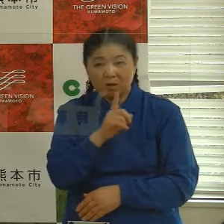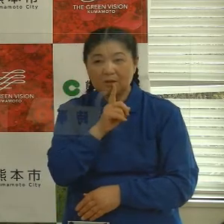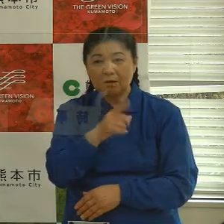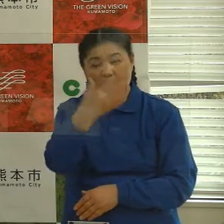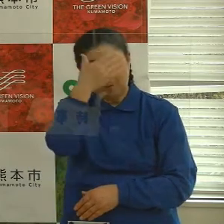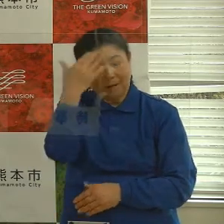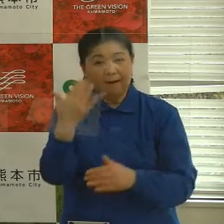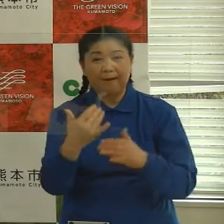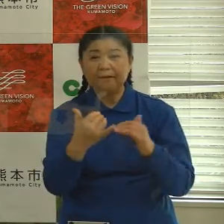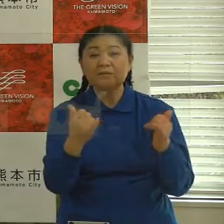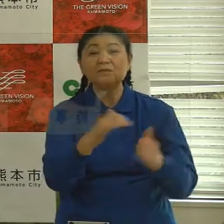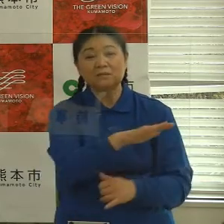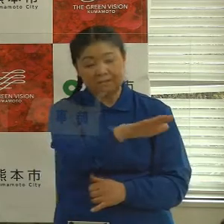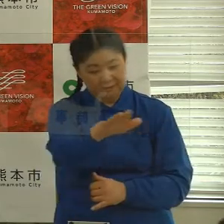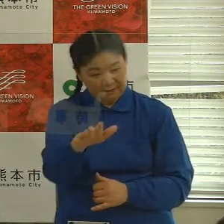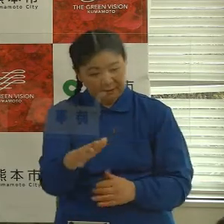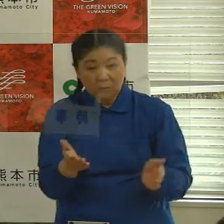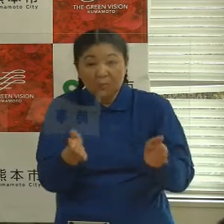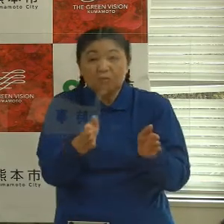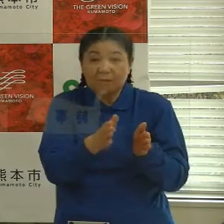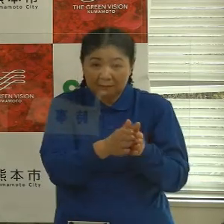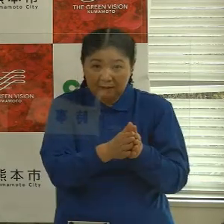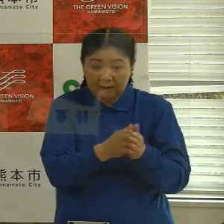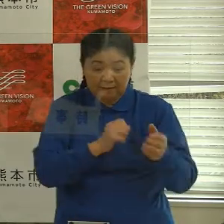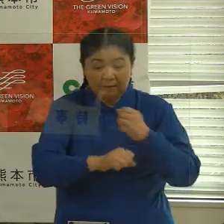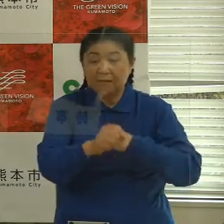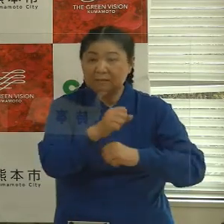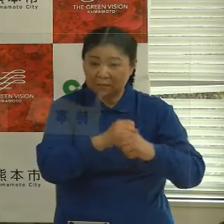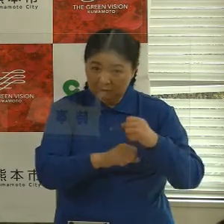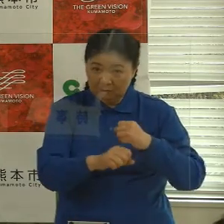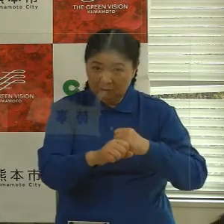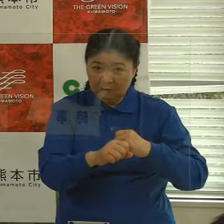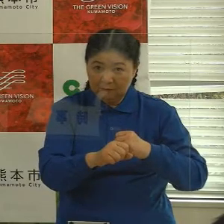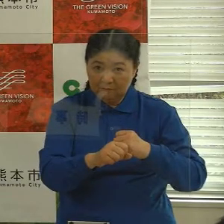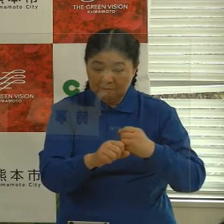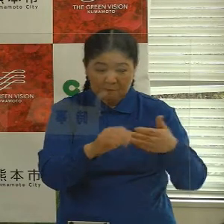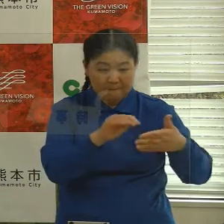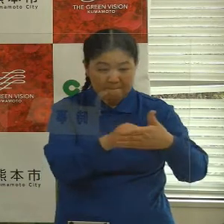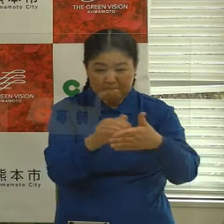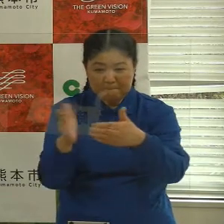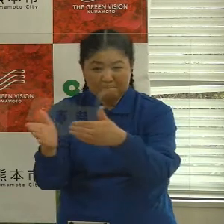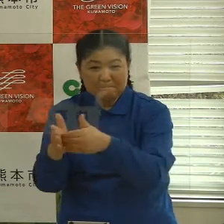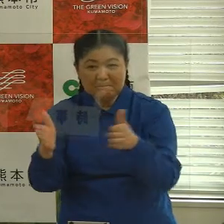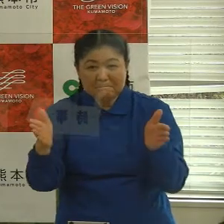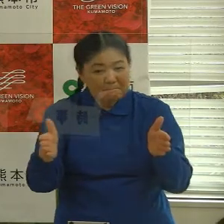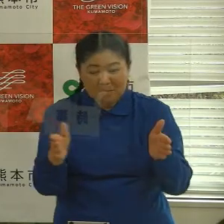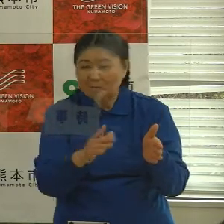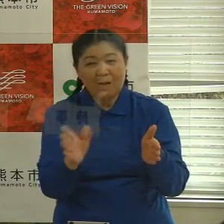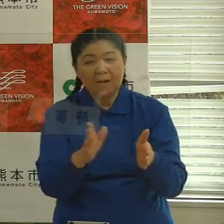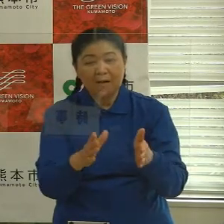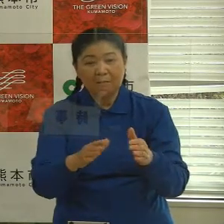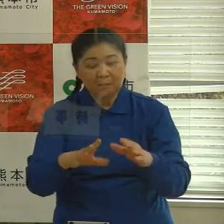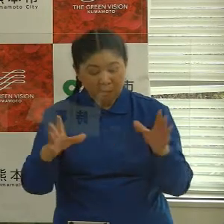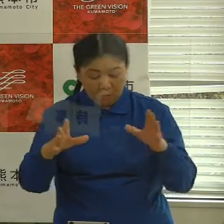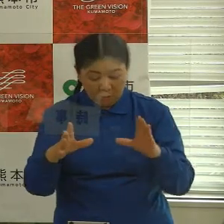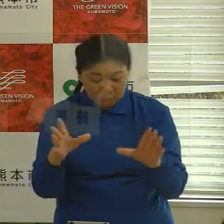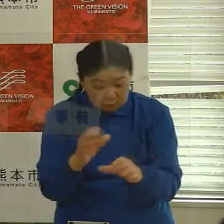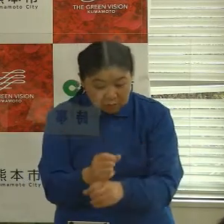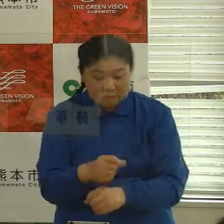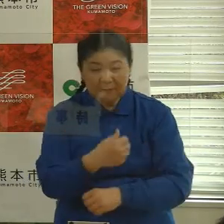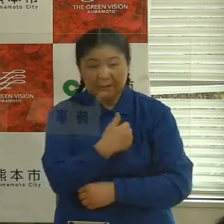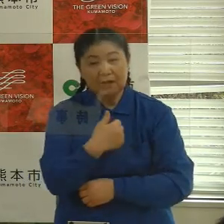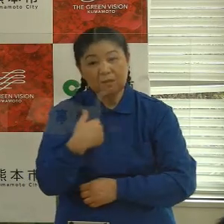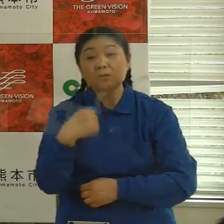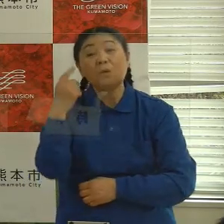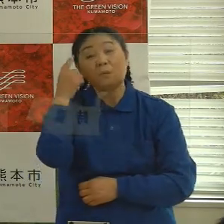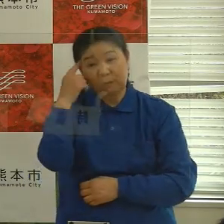ますか若い世代の方も含めてなんですけど、その活動が、制限されることはですね防げていくんではないかなという